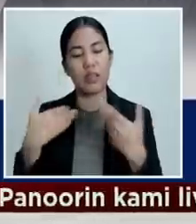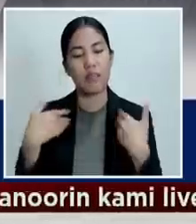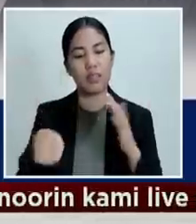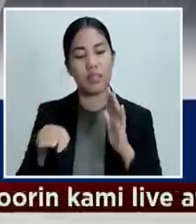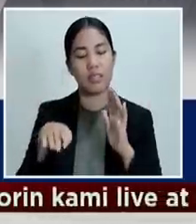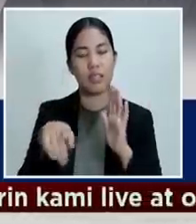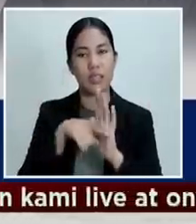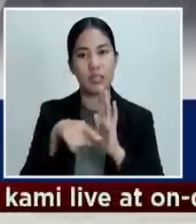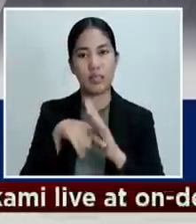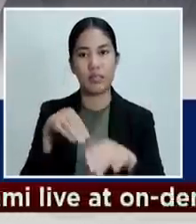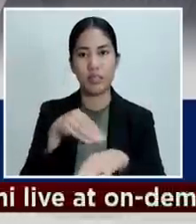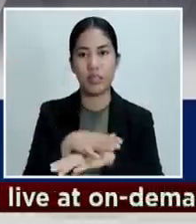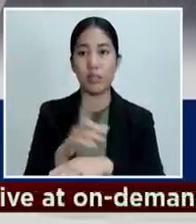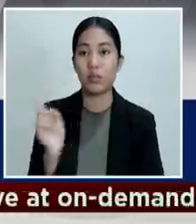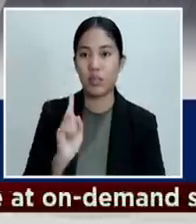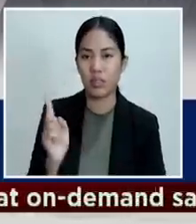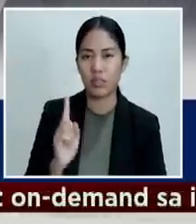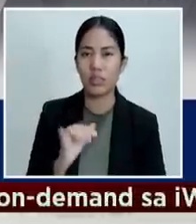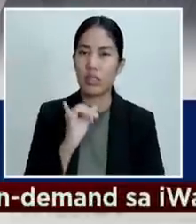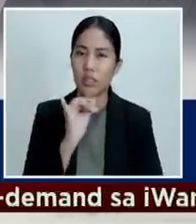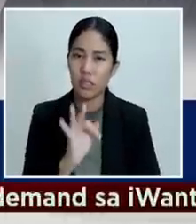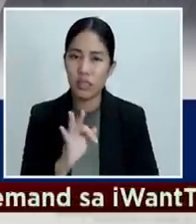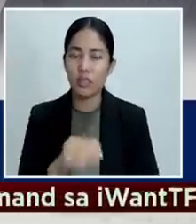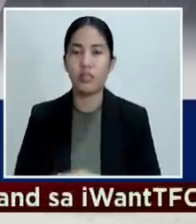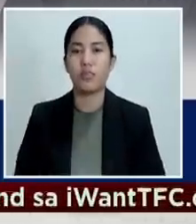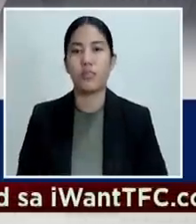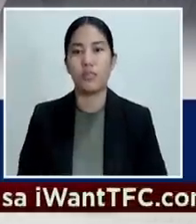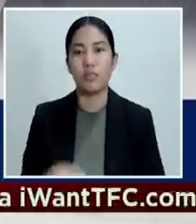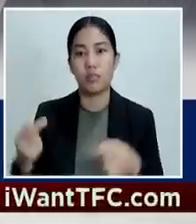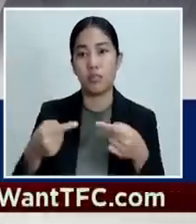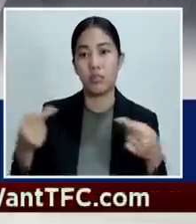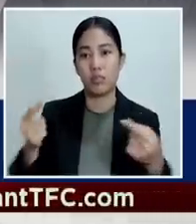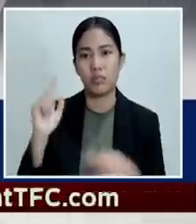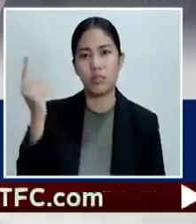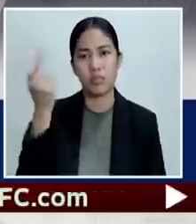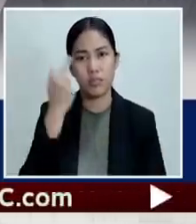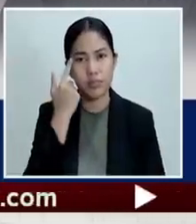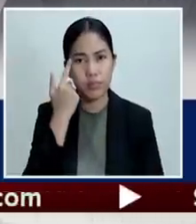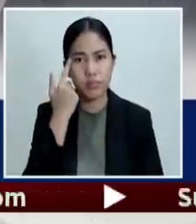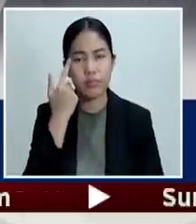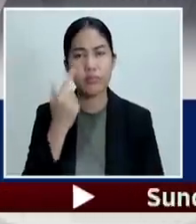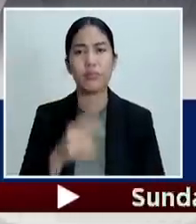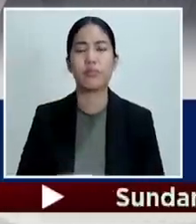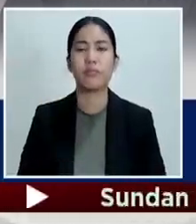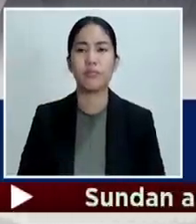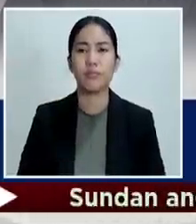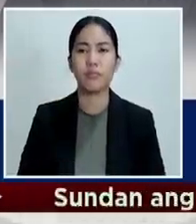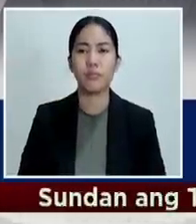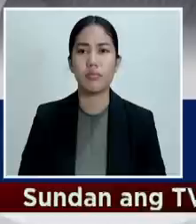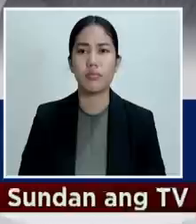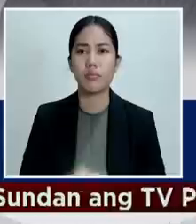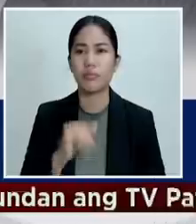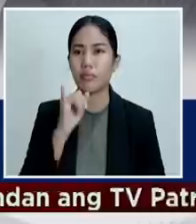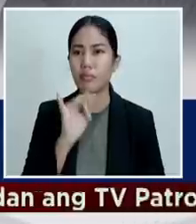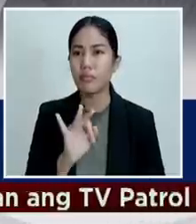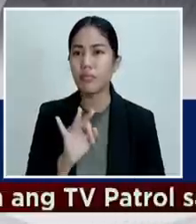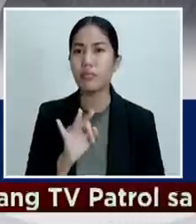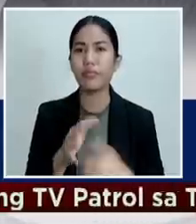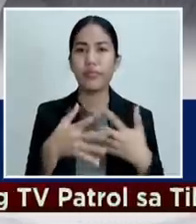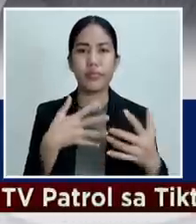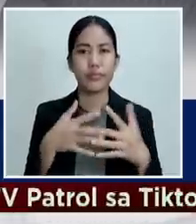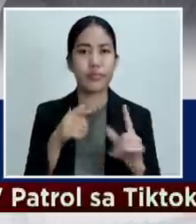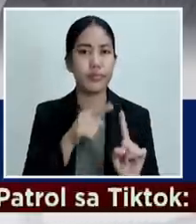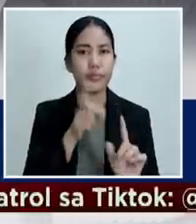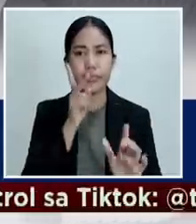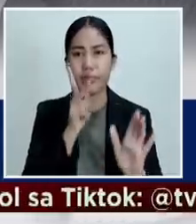Ang negative side na to ay kung ikaw ay kaaway ng Estado at kahit na merong